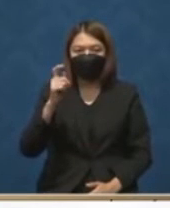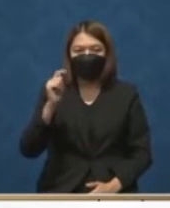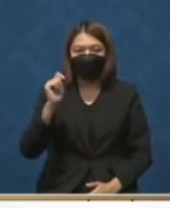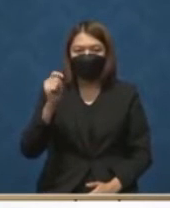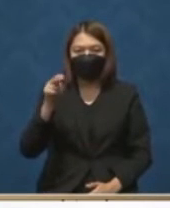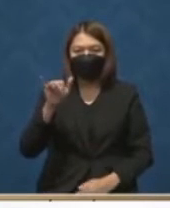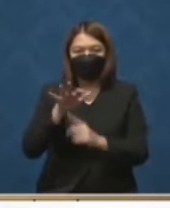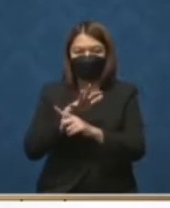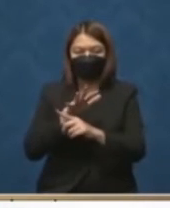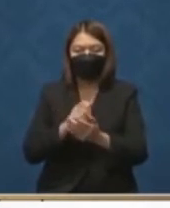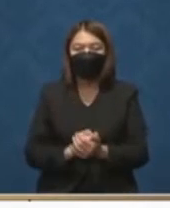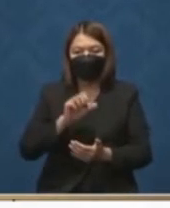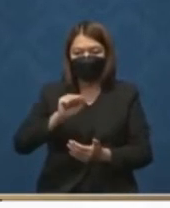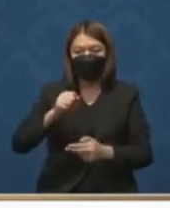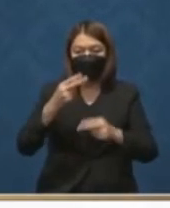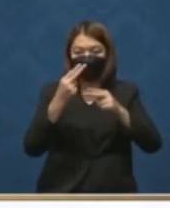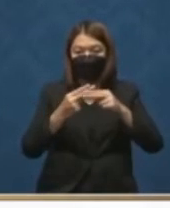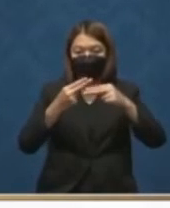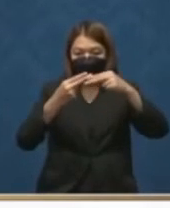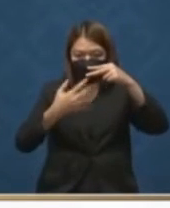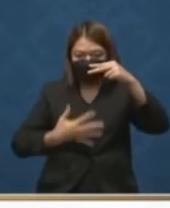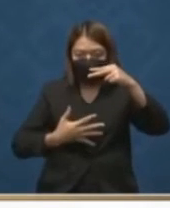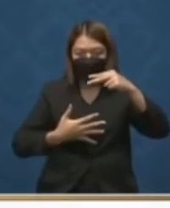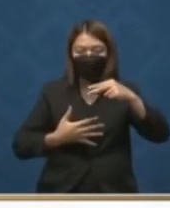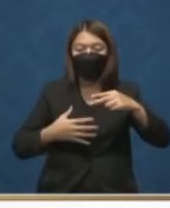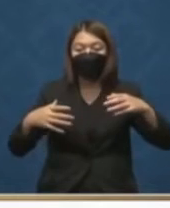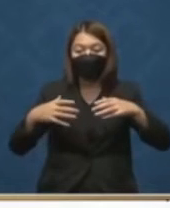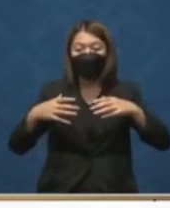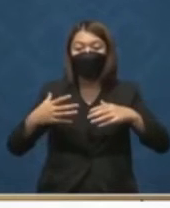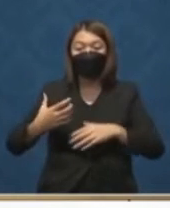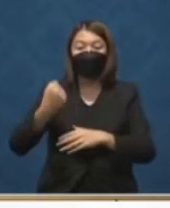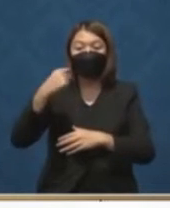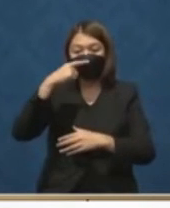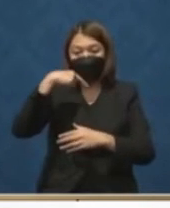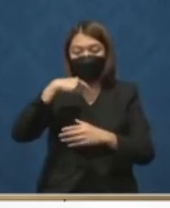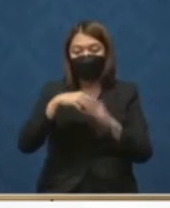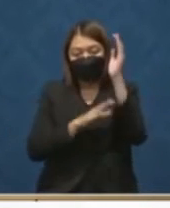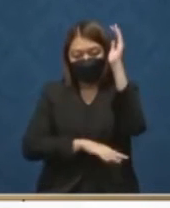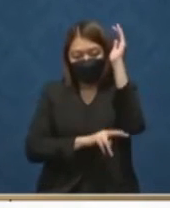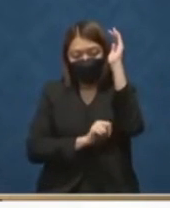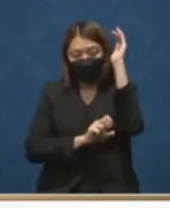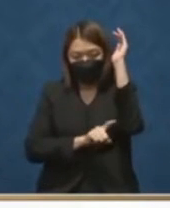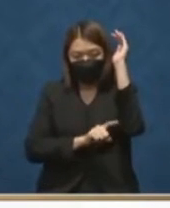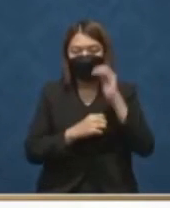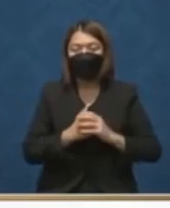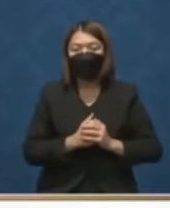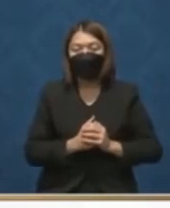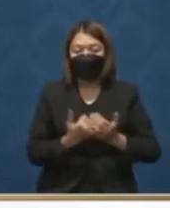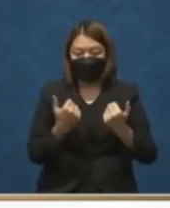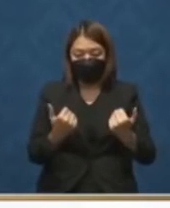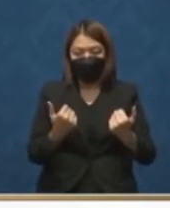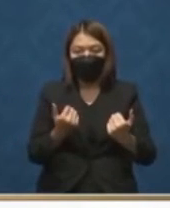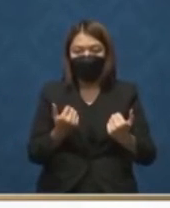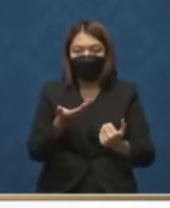กราบเรียนท่านประธานสภาผู้แทนราษฎรที่เคารพผมศาสตราจารย์โกวิทพวงงามสมาชิกสภาผู้